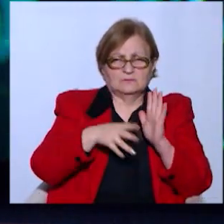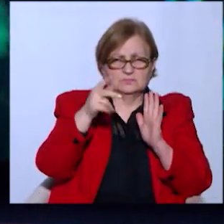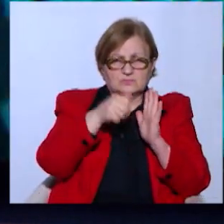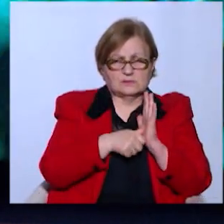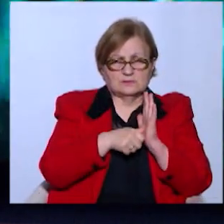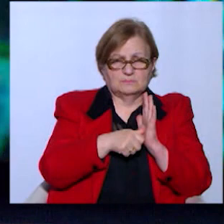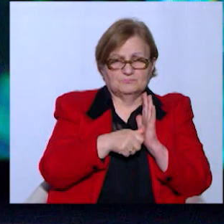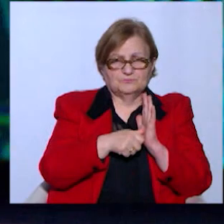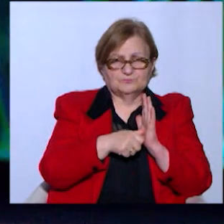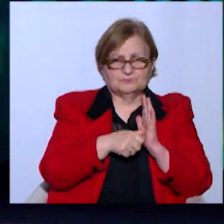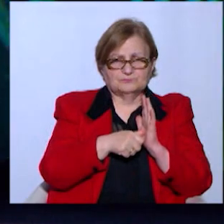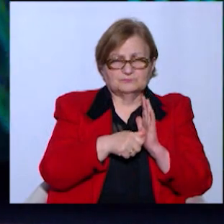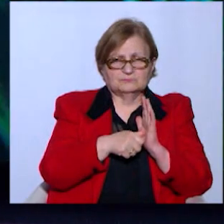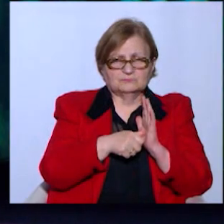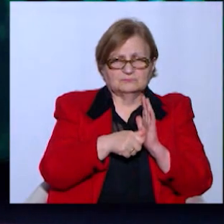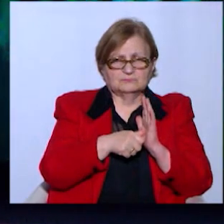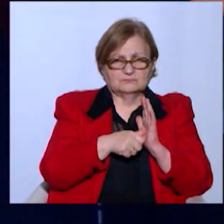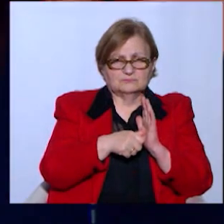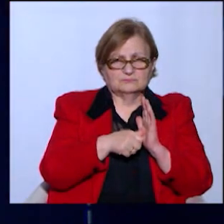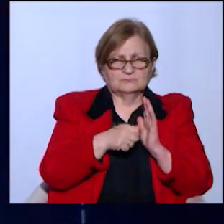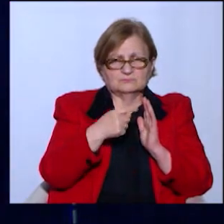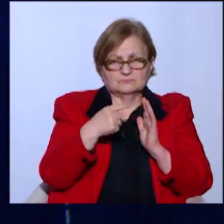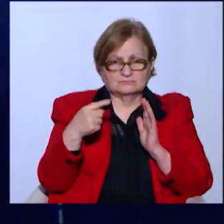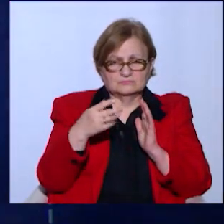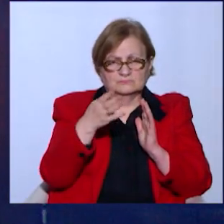4096 მიიღება მინუს 1, იმედია არის